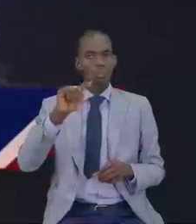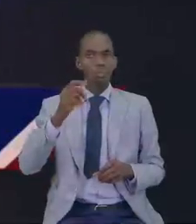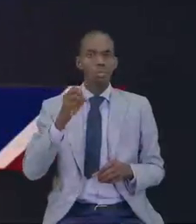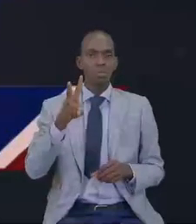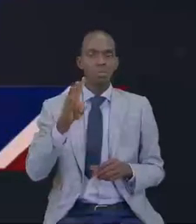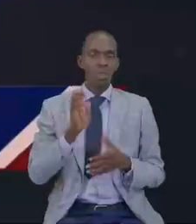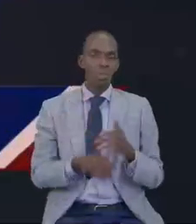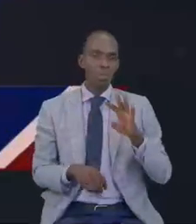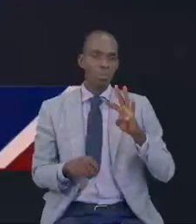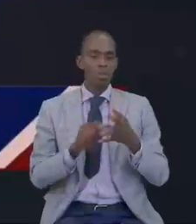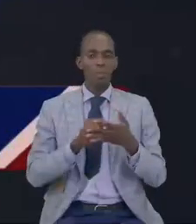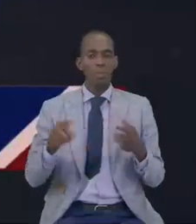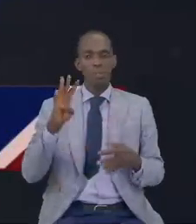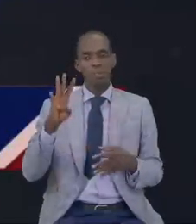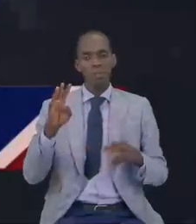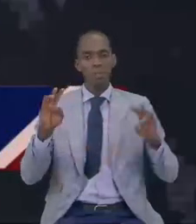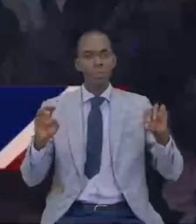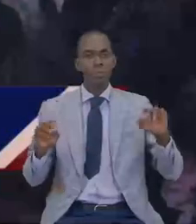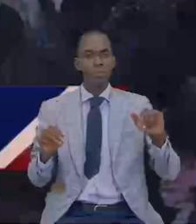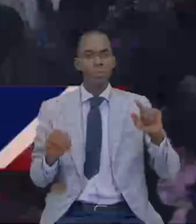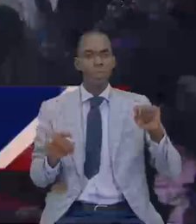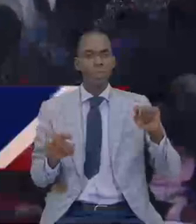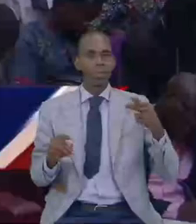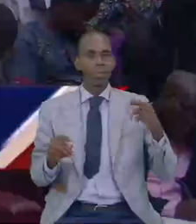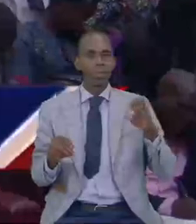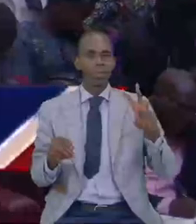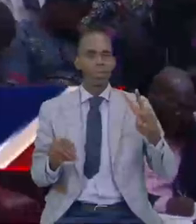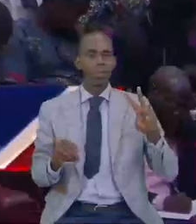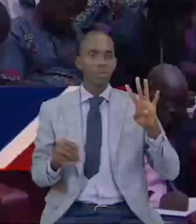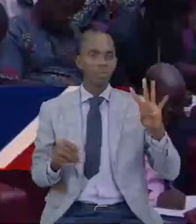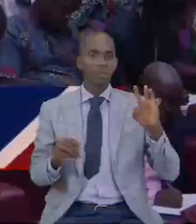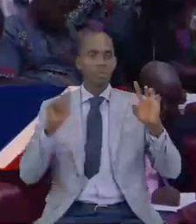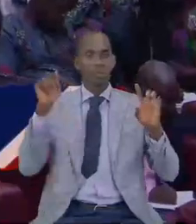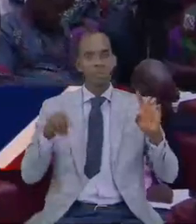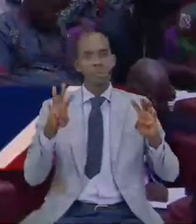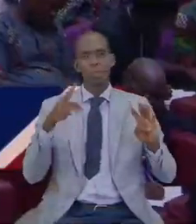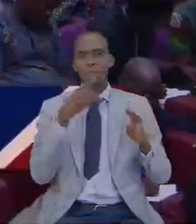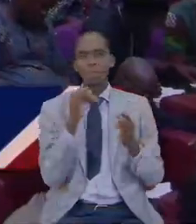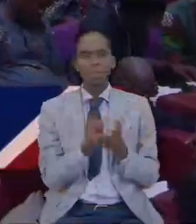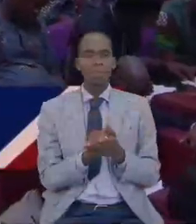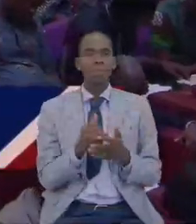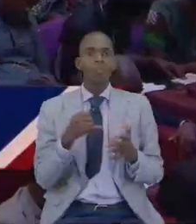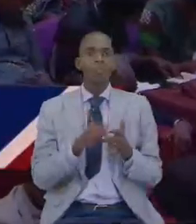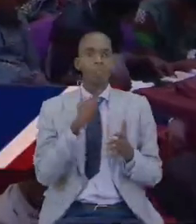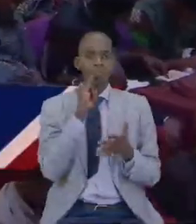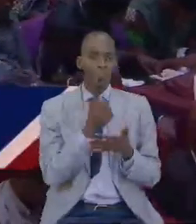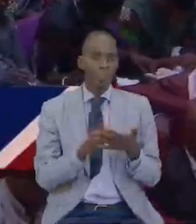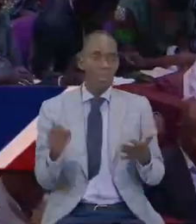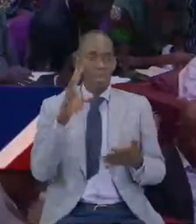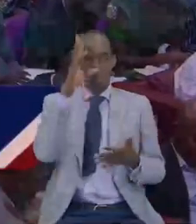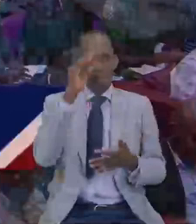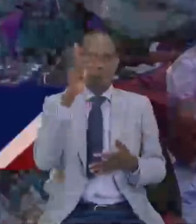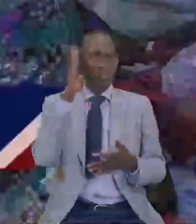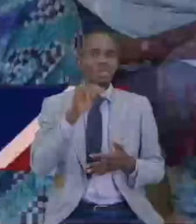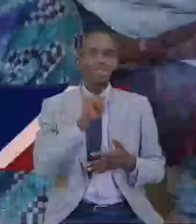dit, il lui répondit, il est écrit, l'homme ne vivra pas de